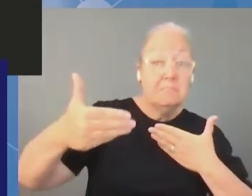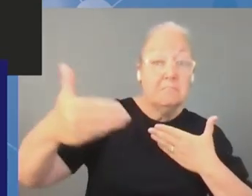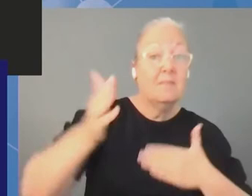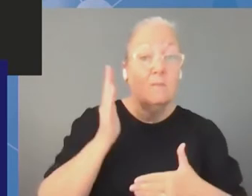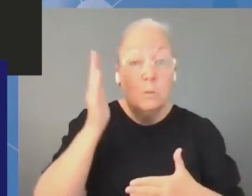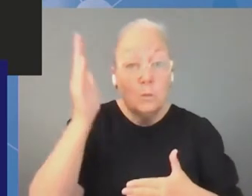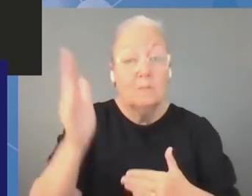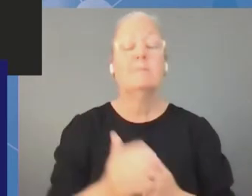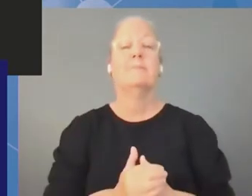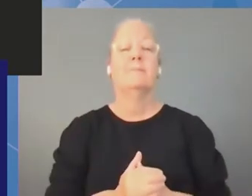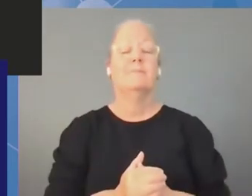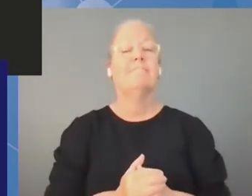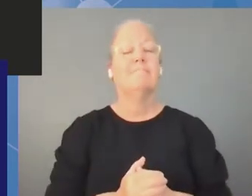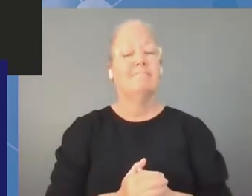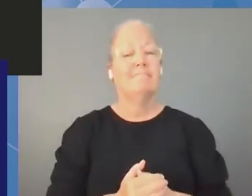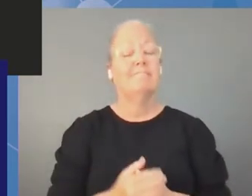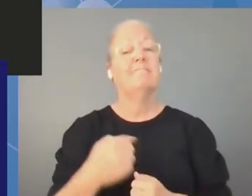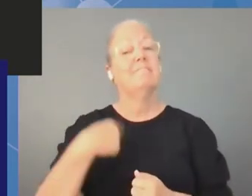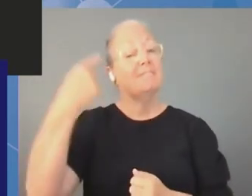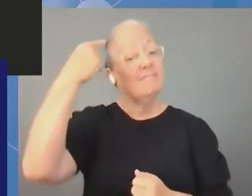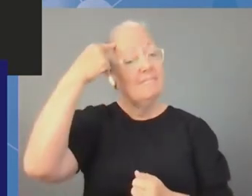的工作能够和